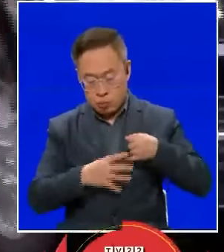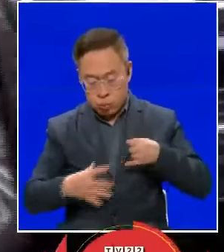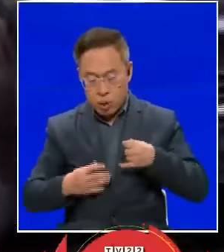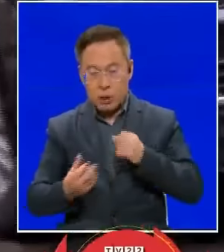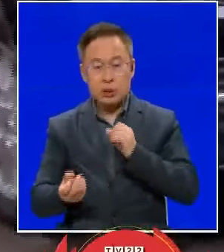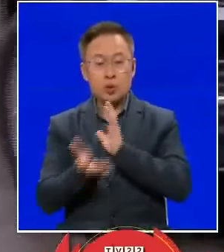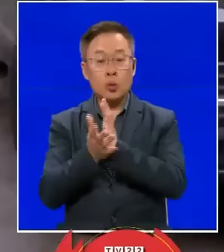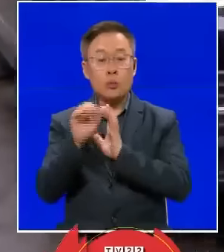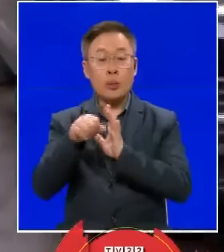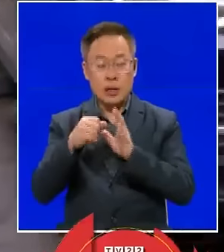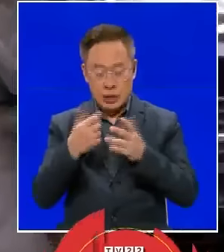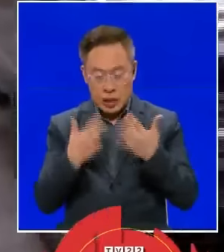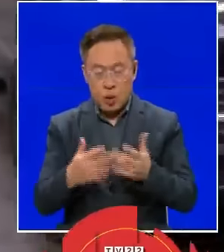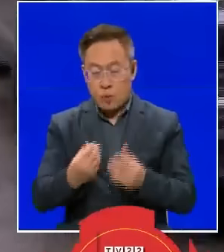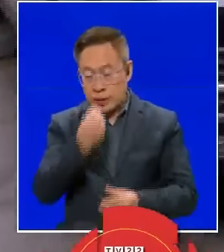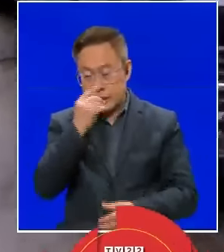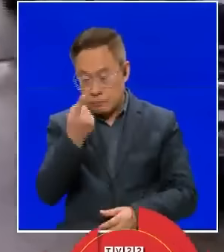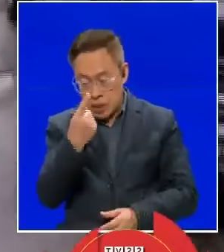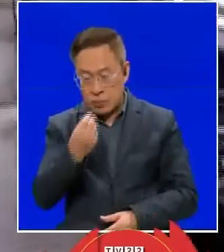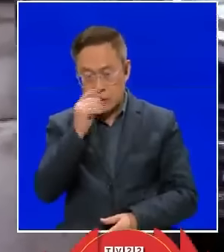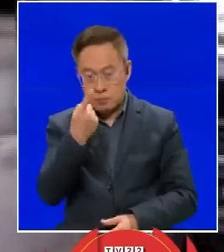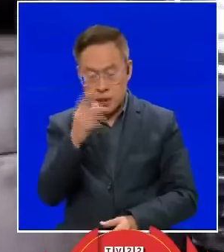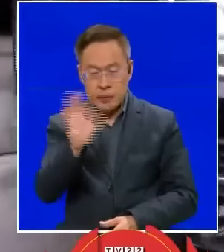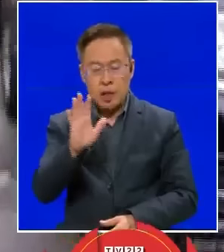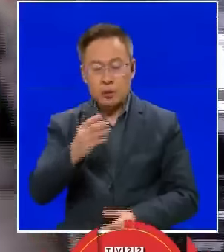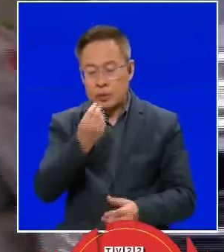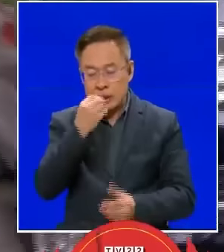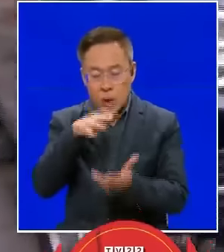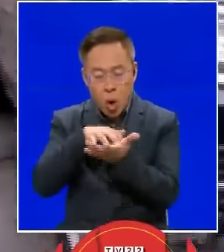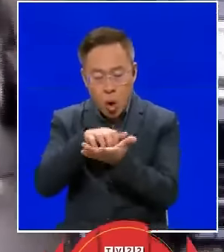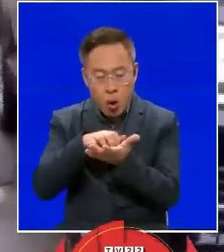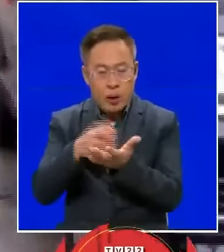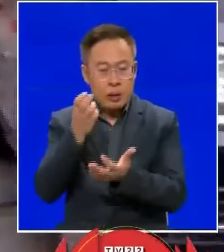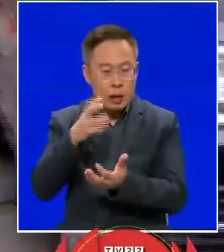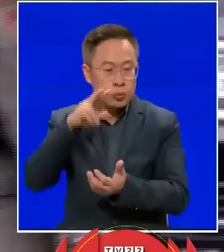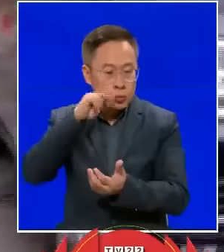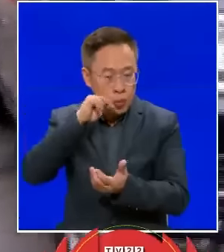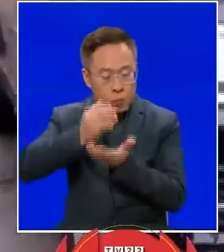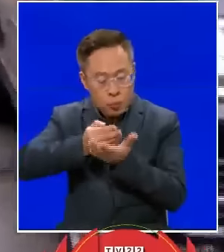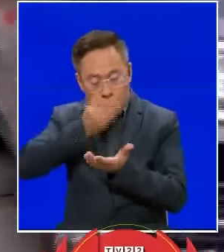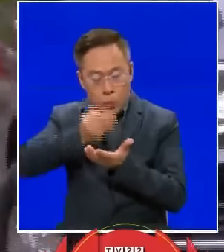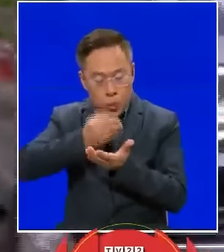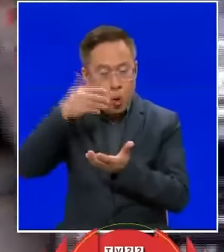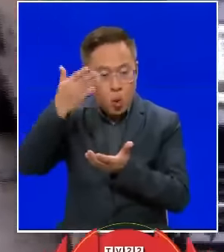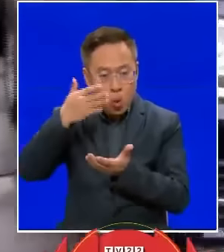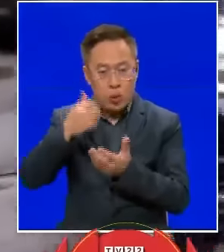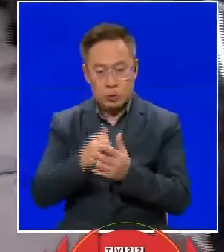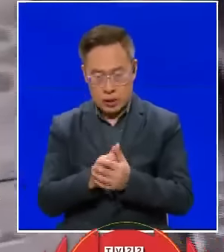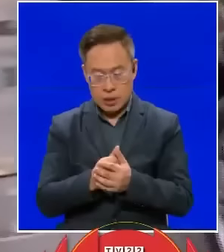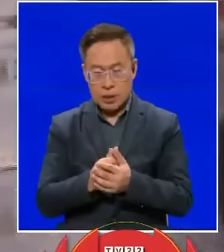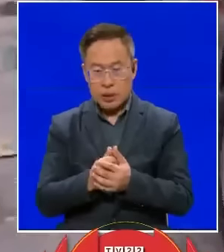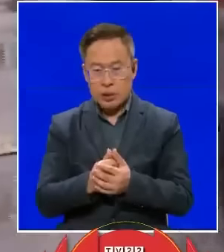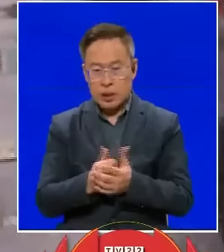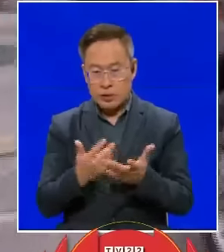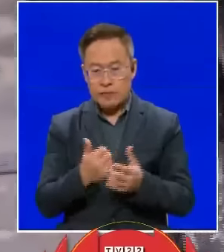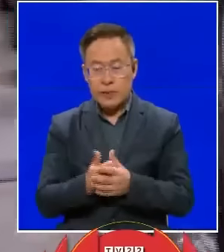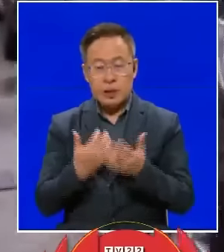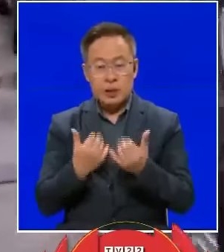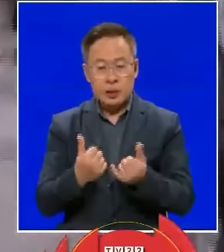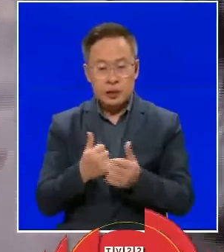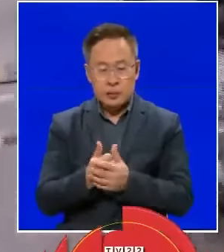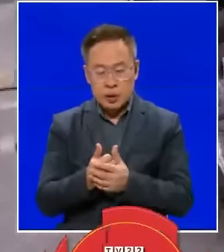ก่อนเหมือนกับพวกเราเวลาไปผ่าตัดเกี่ยวกับระบบทางเดินอาหารแพทย์ก็จะให้อาหารอ่อนก่อนการที่บุ้งได้รับอาหารคือบาง